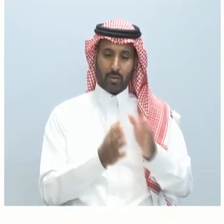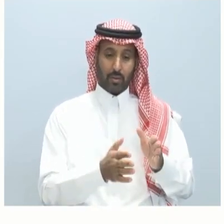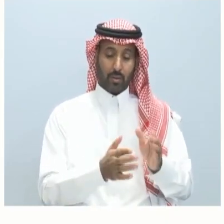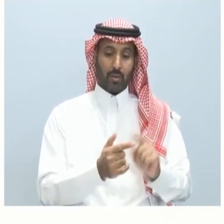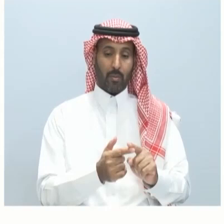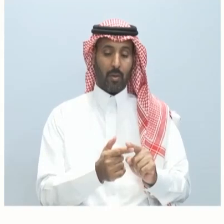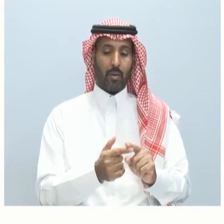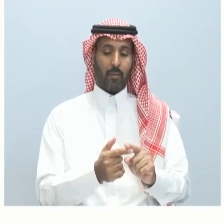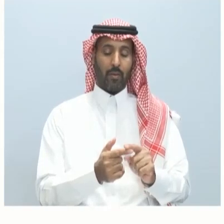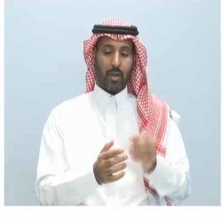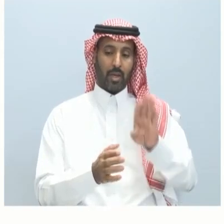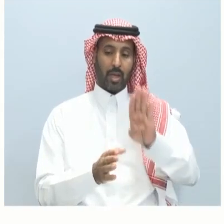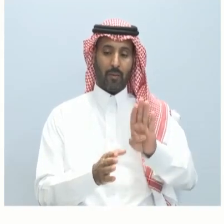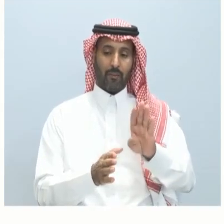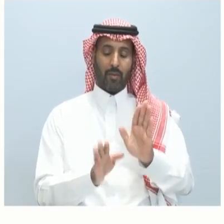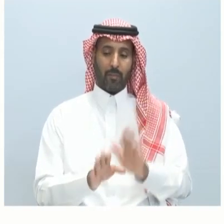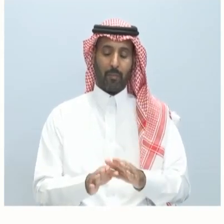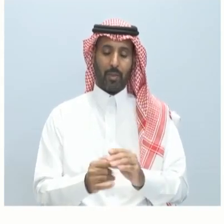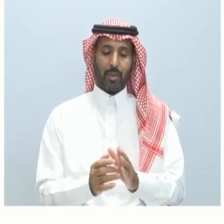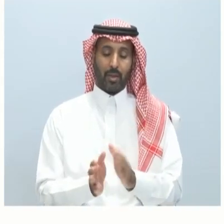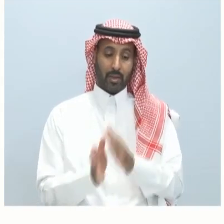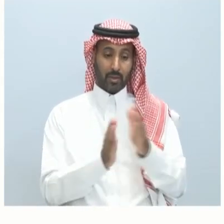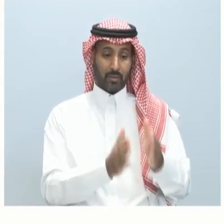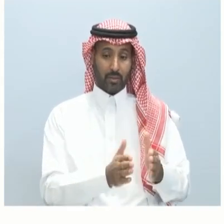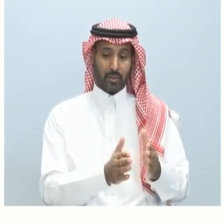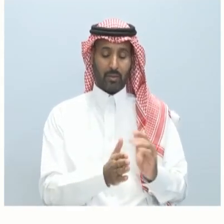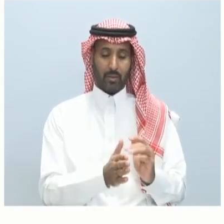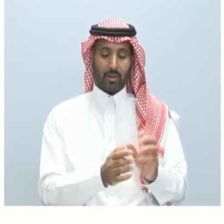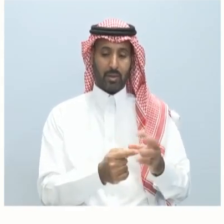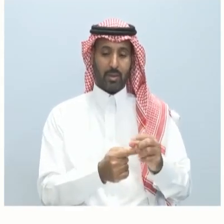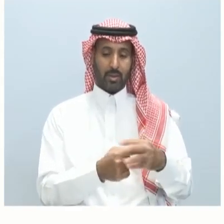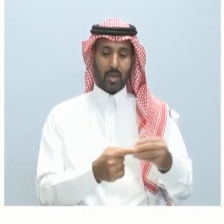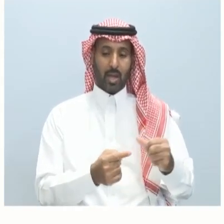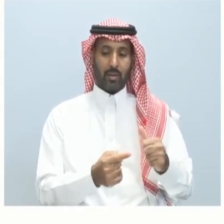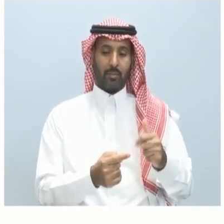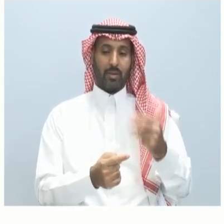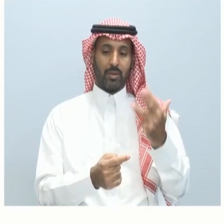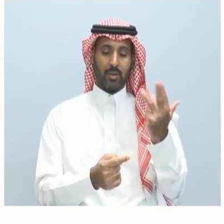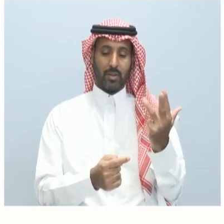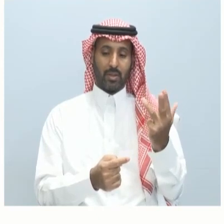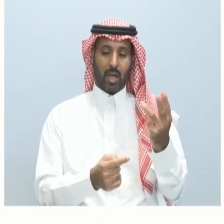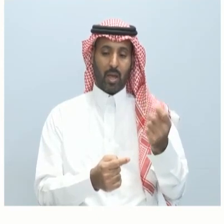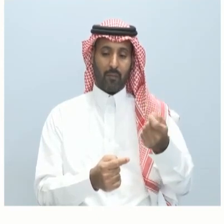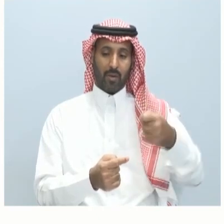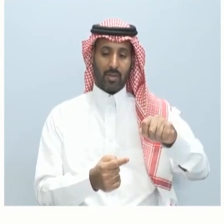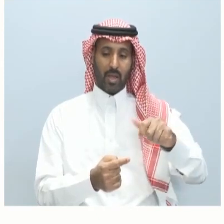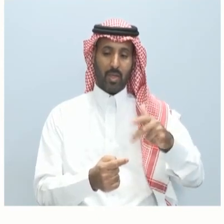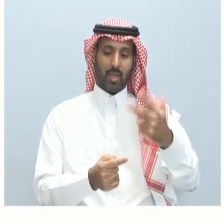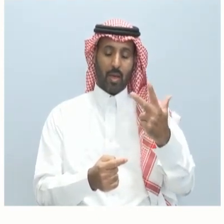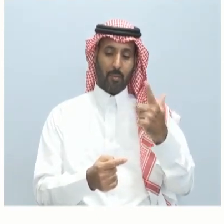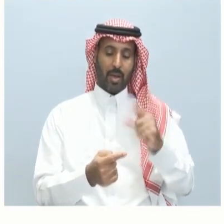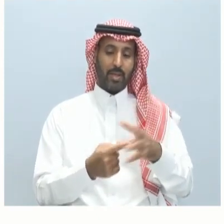لدي في الطرف الايمن كف الطرف الايسر سال 9.8 نطرح منها